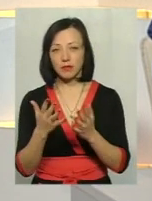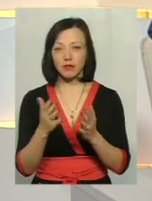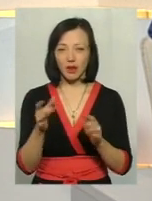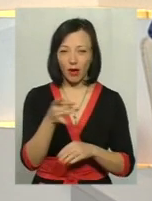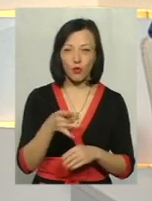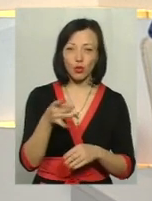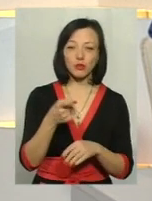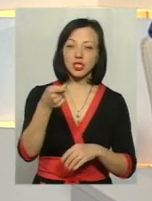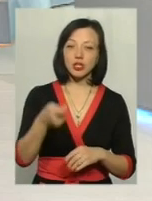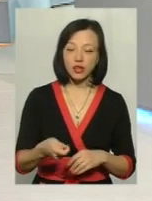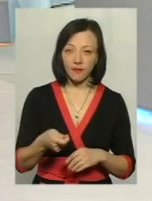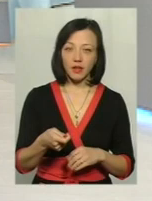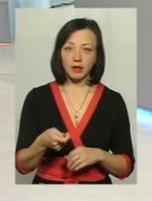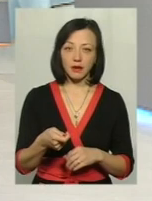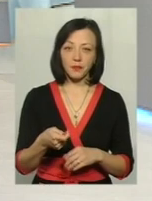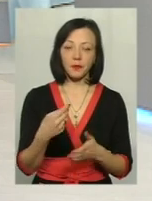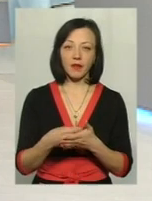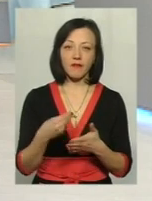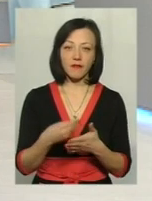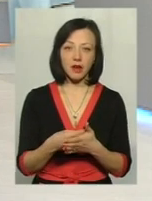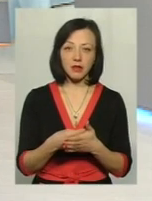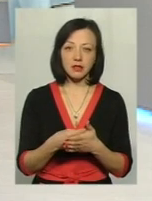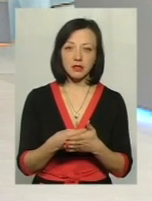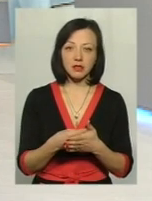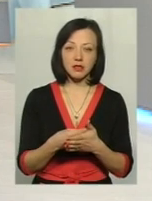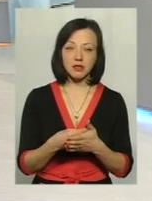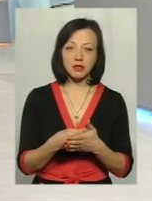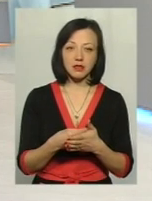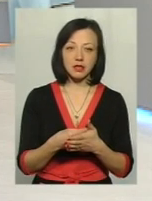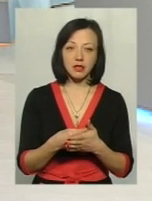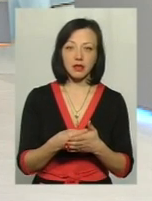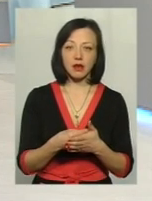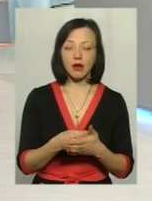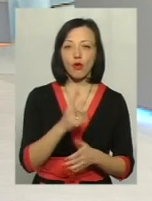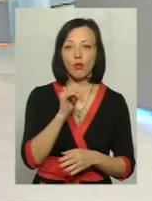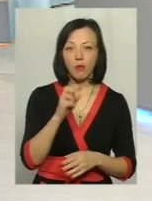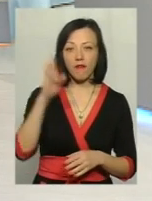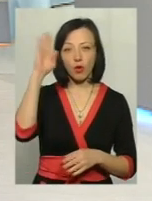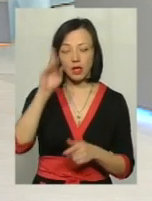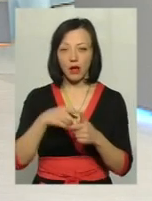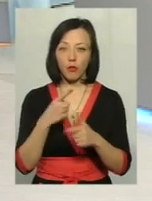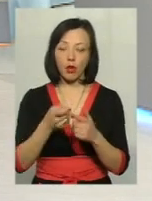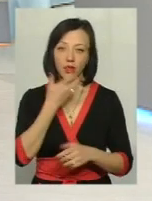аби здешевити вартість чи то гігакалорії, чи то кубометру води?